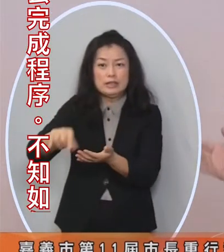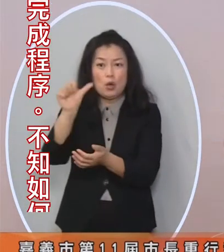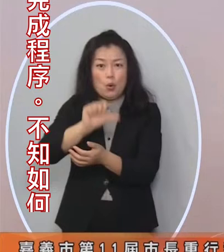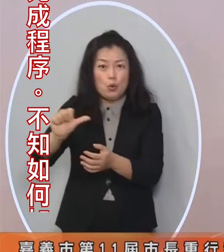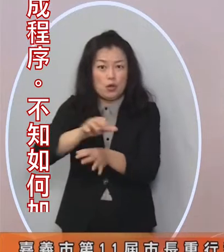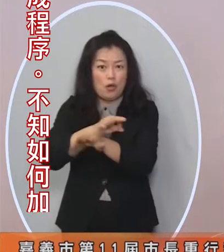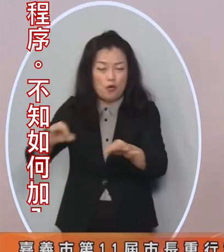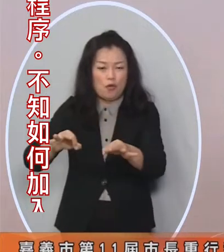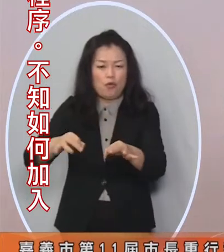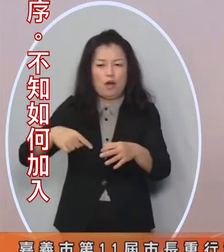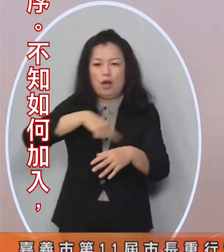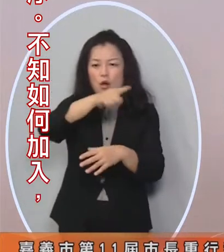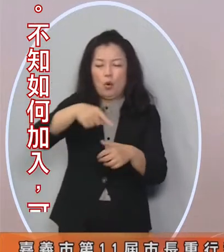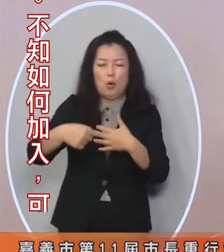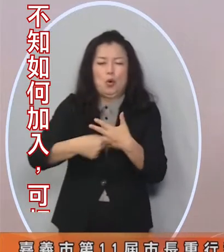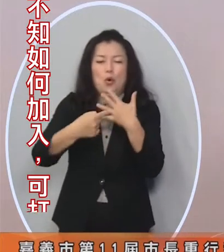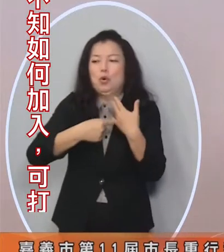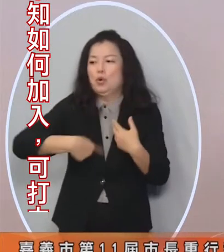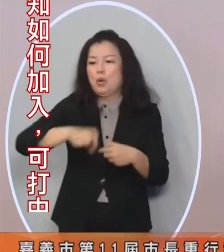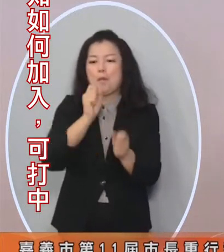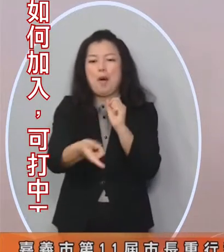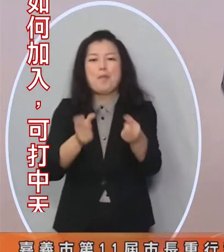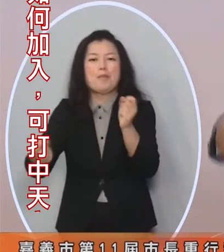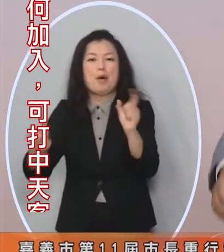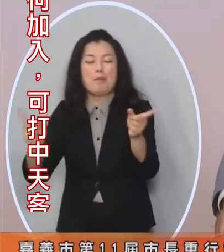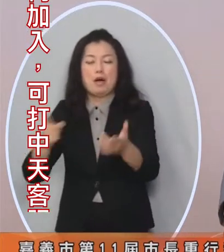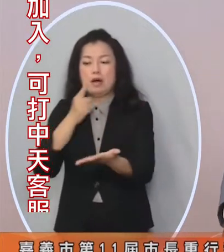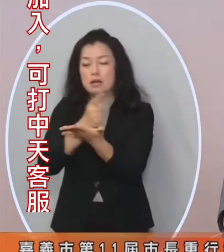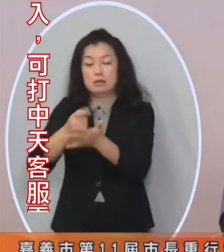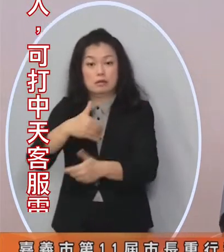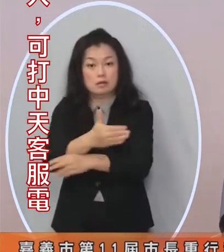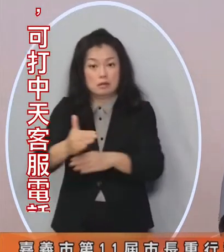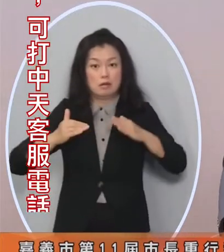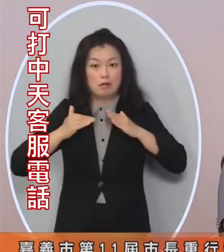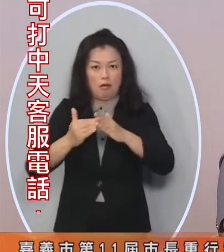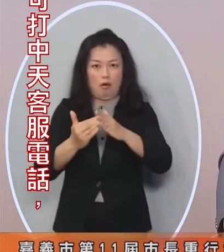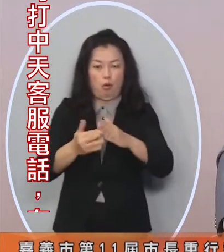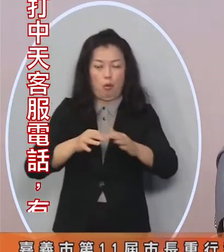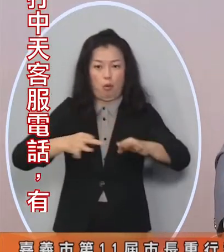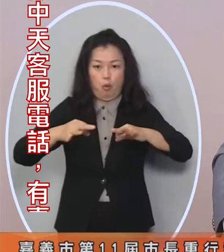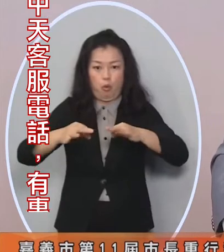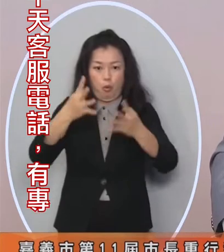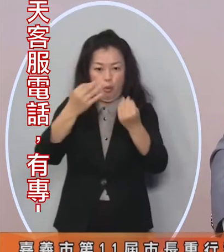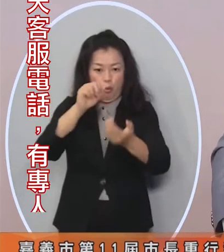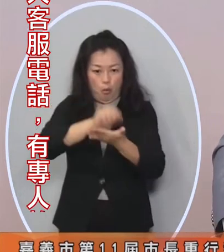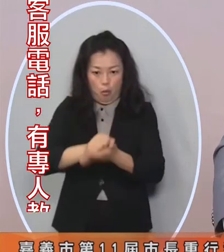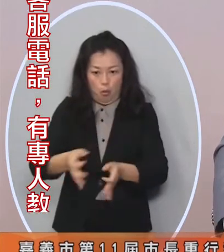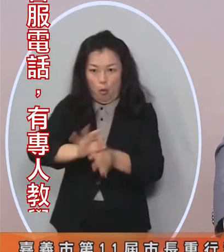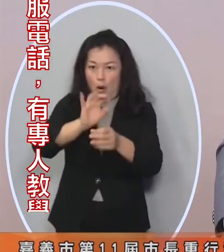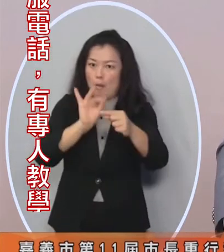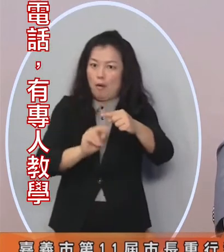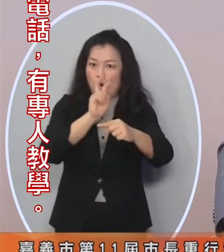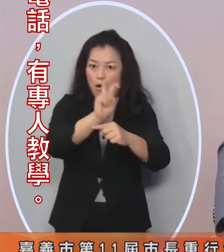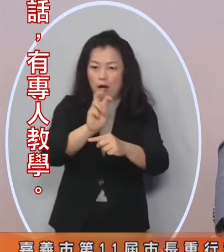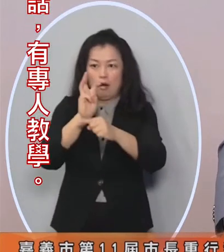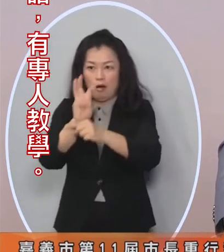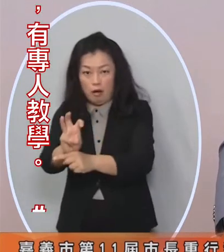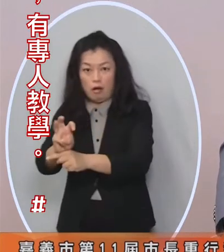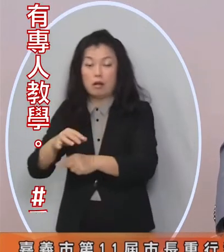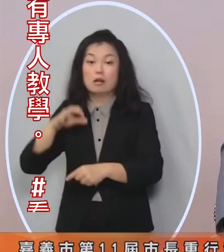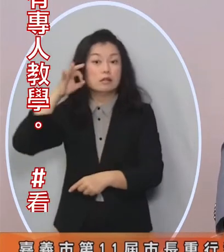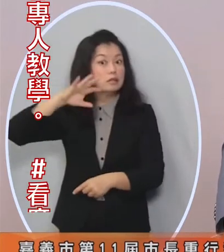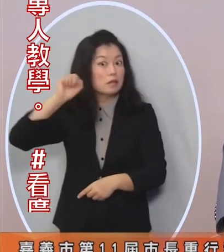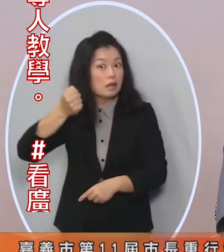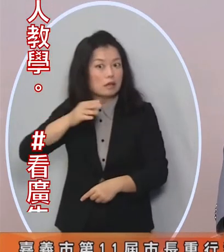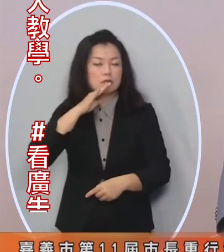大家去消费，所以所有的县市都提高，有的县市甚至提高到20%、30%。嘉义只有